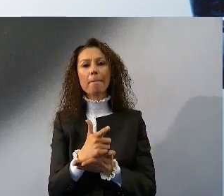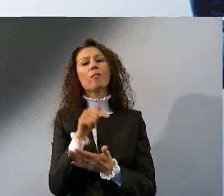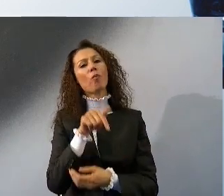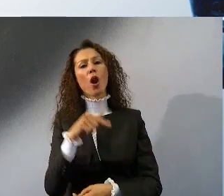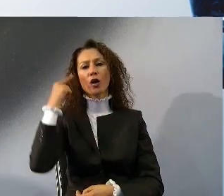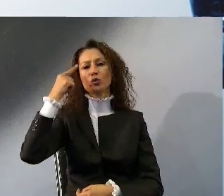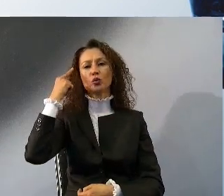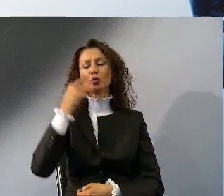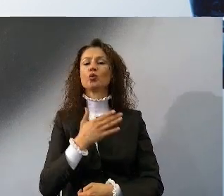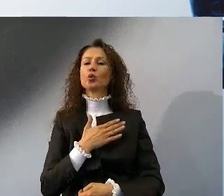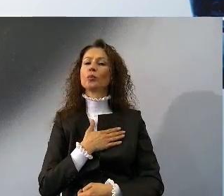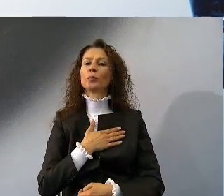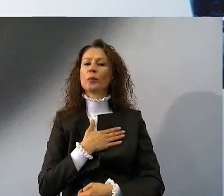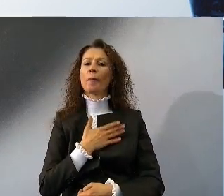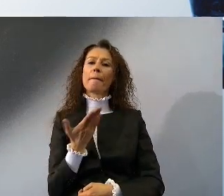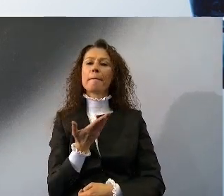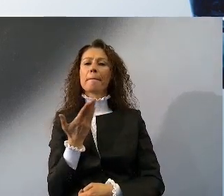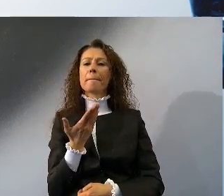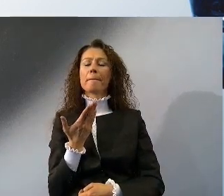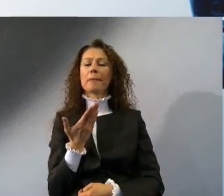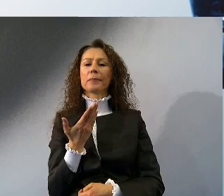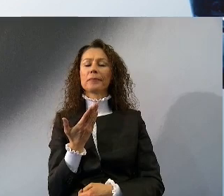olarak düşünüyoruz. İşte